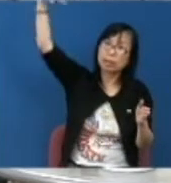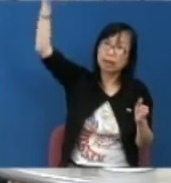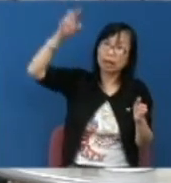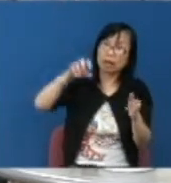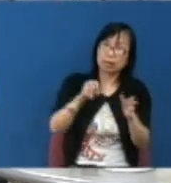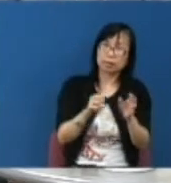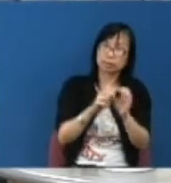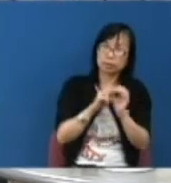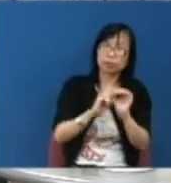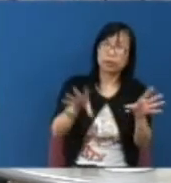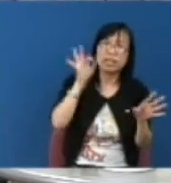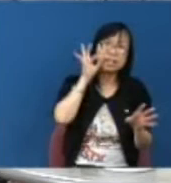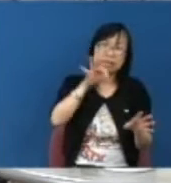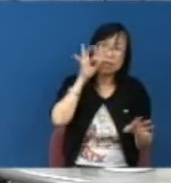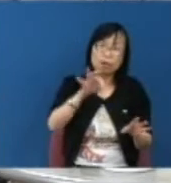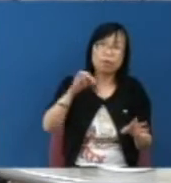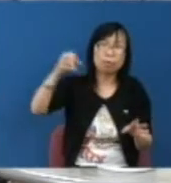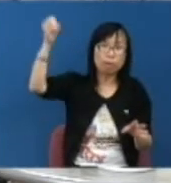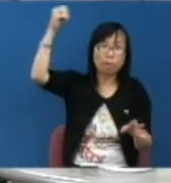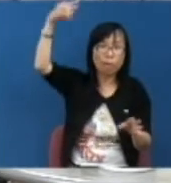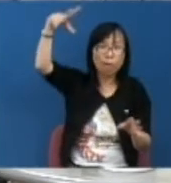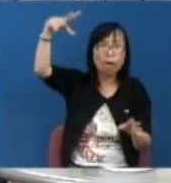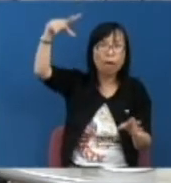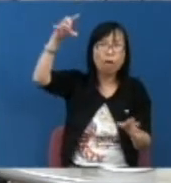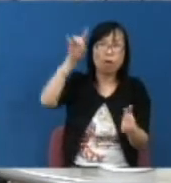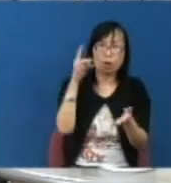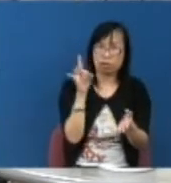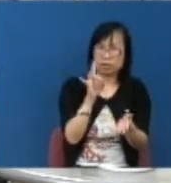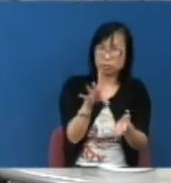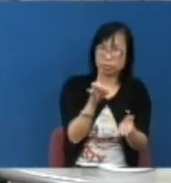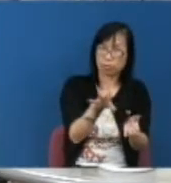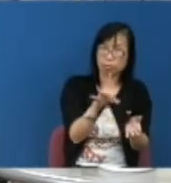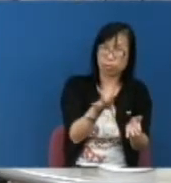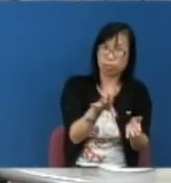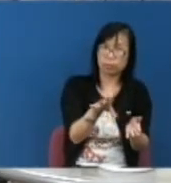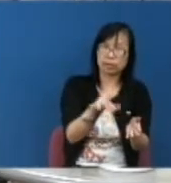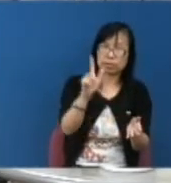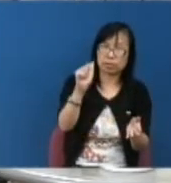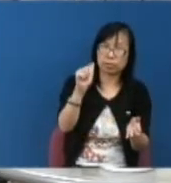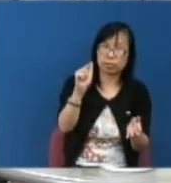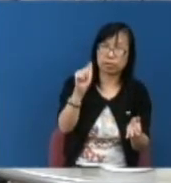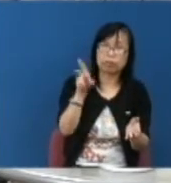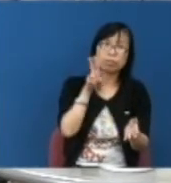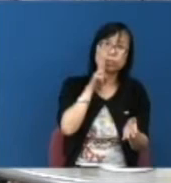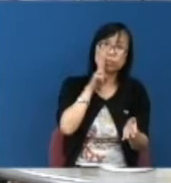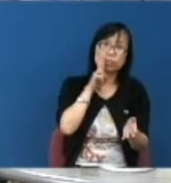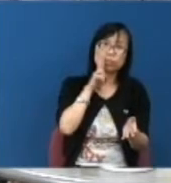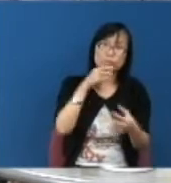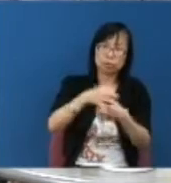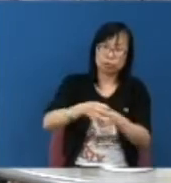動嘅紫外光燈去消毒，去殺死呢啲細菌，例如係大腸桿